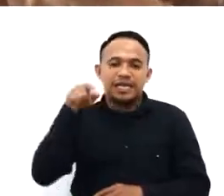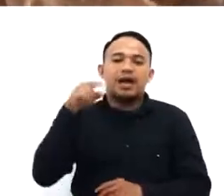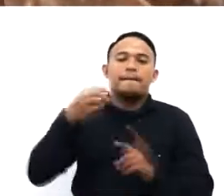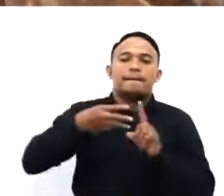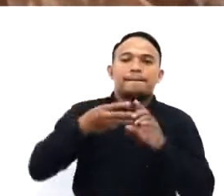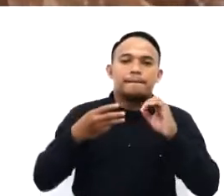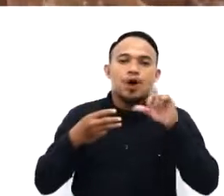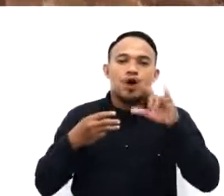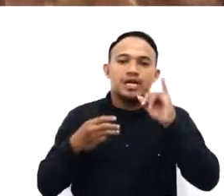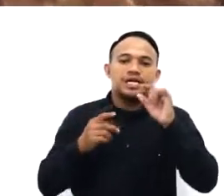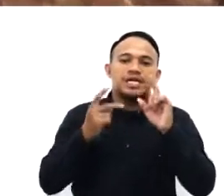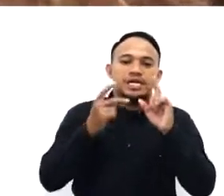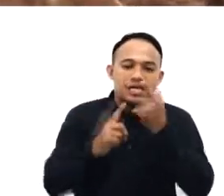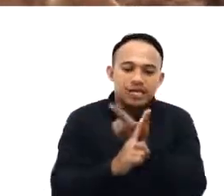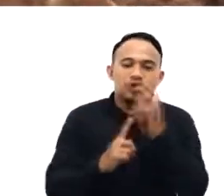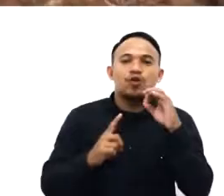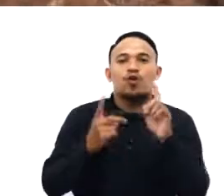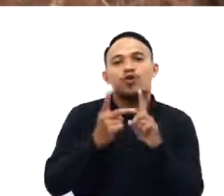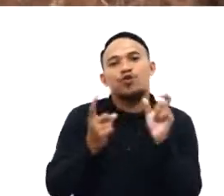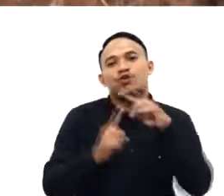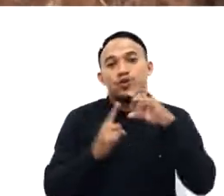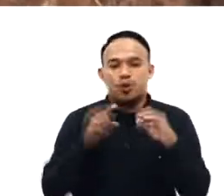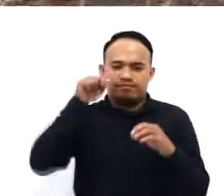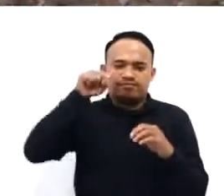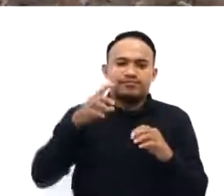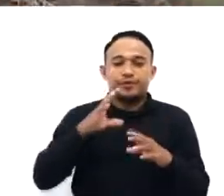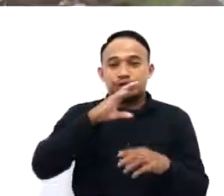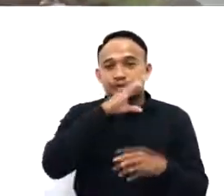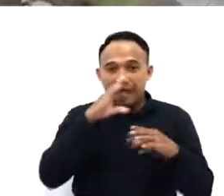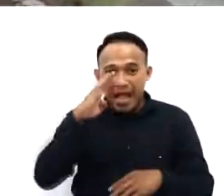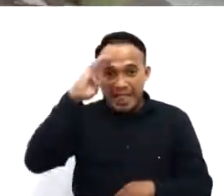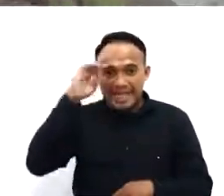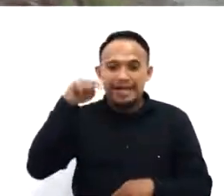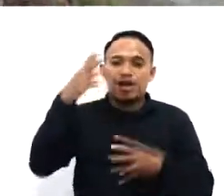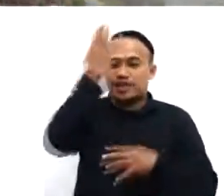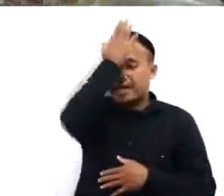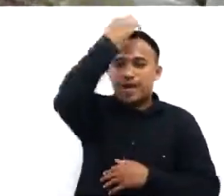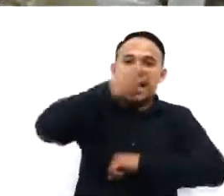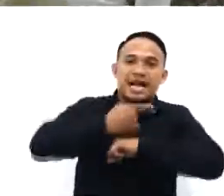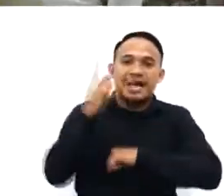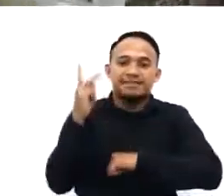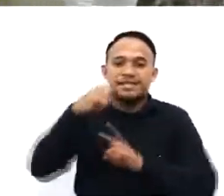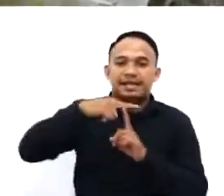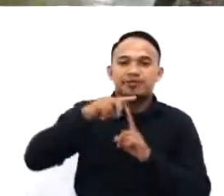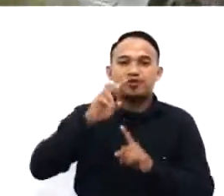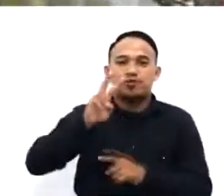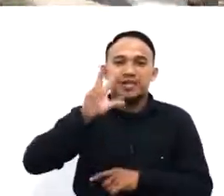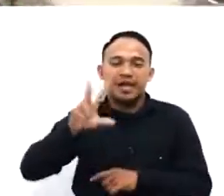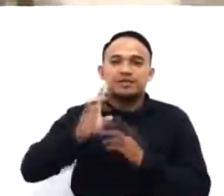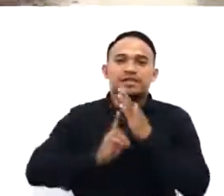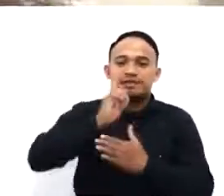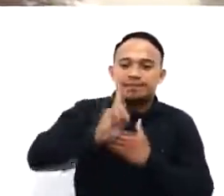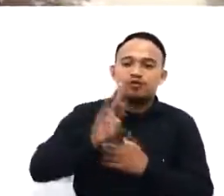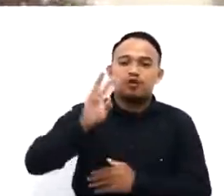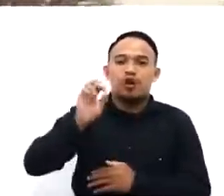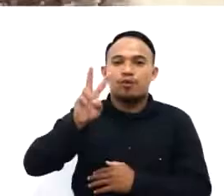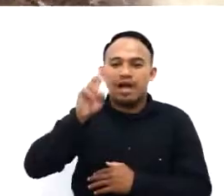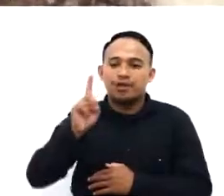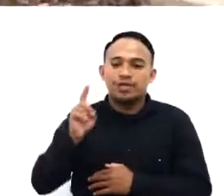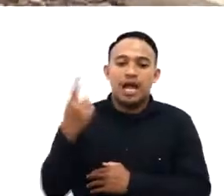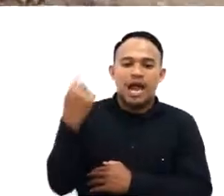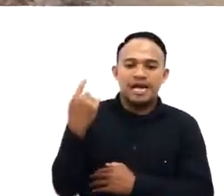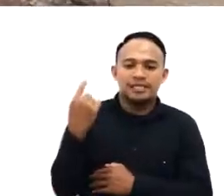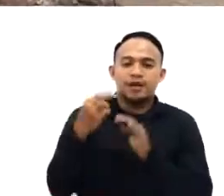Kamis 23 Desember 2021. Hasil monitoring progres pekerjaan fisik sudah